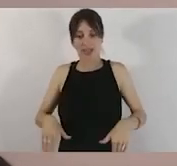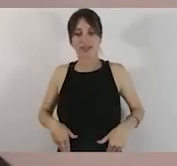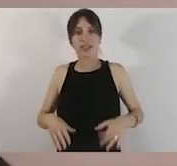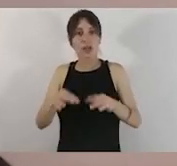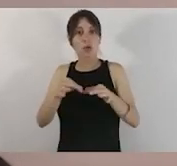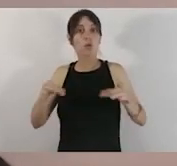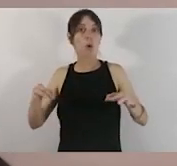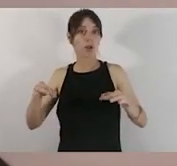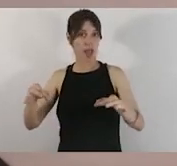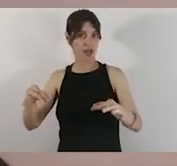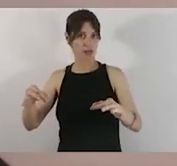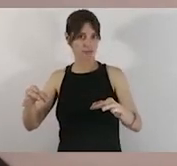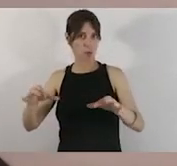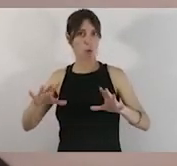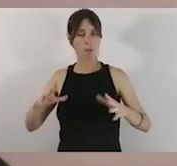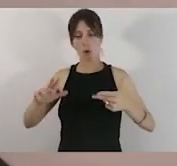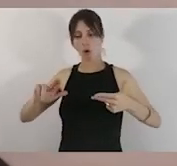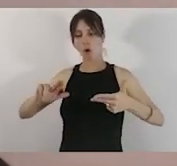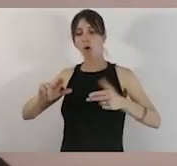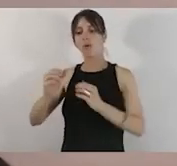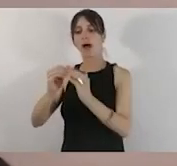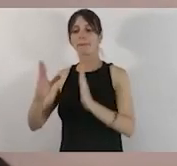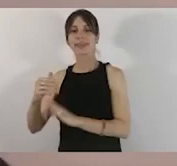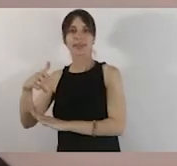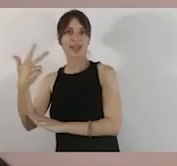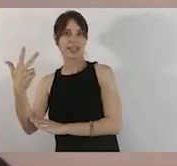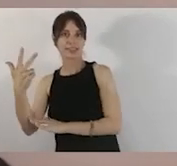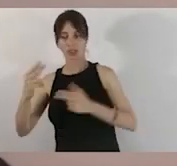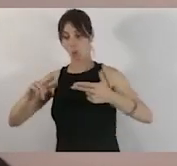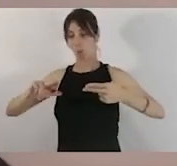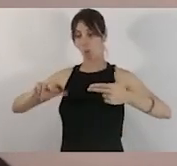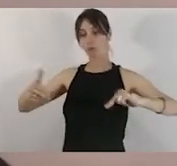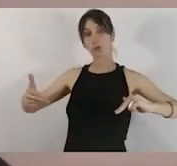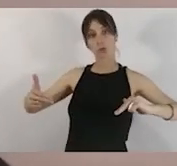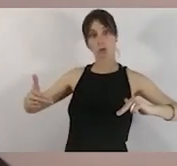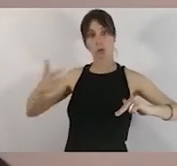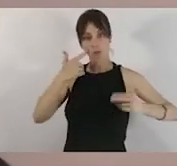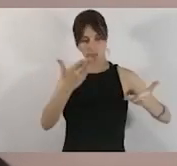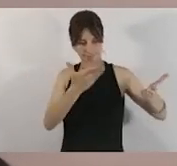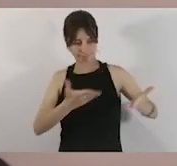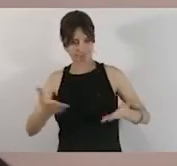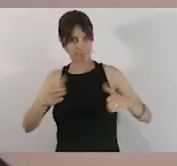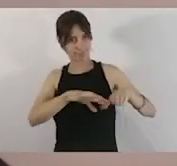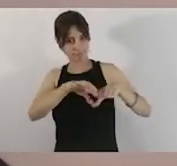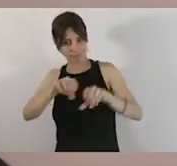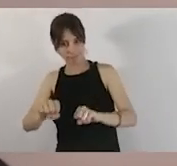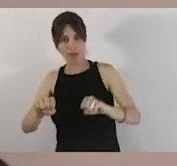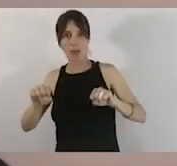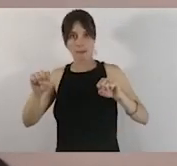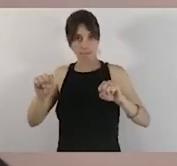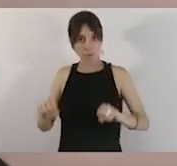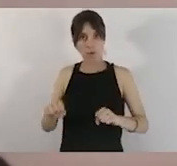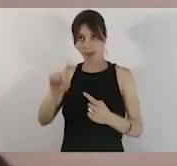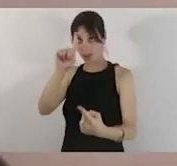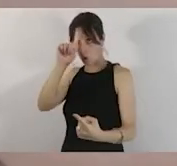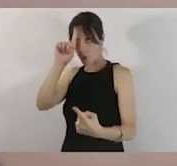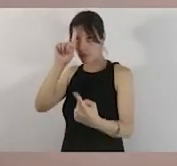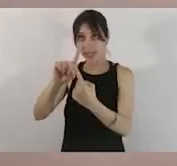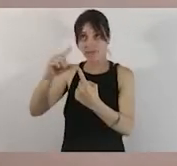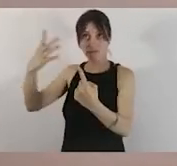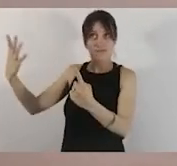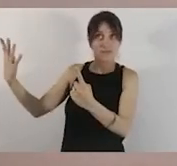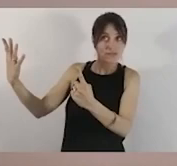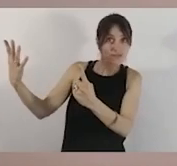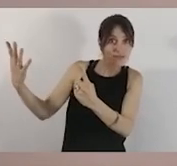disposition par convention par Habitat 13, on touche au but. Alors, faut savoir que dans cette ville, les buts sont parfois